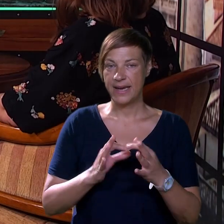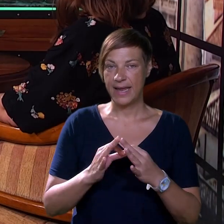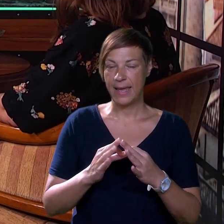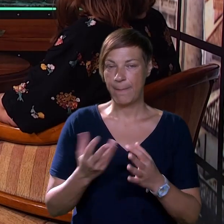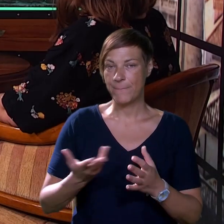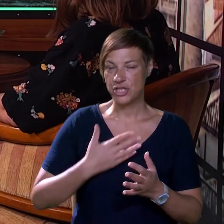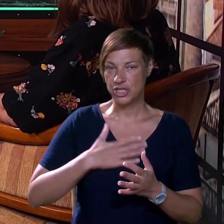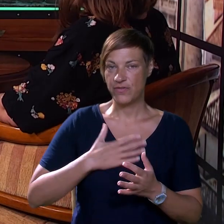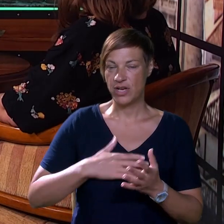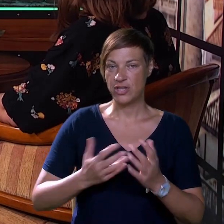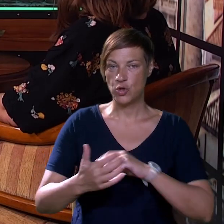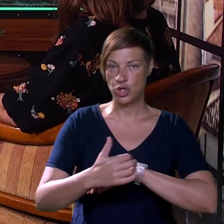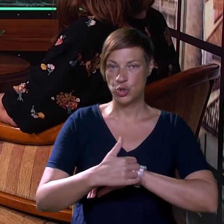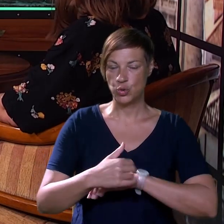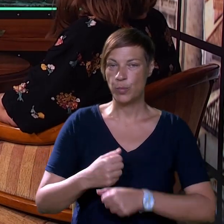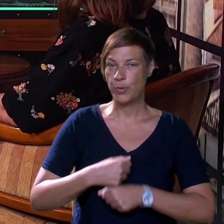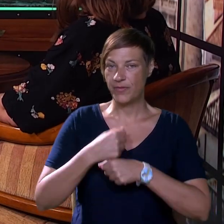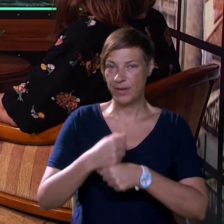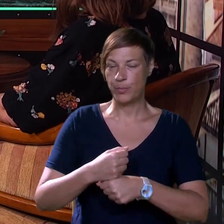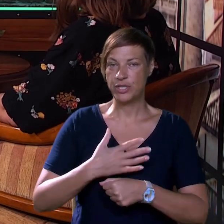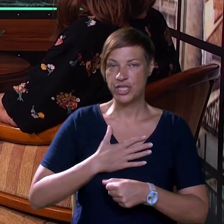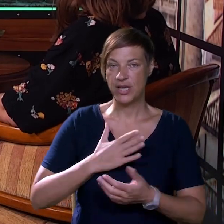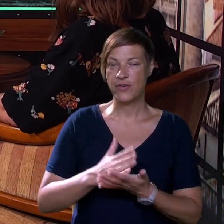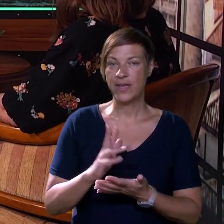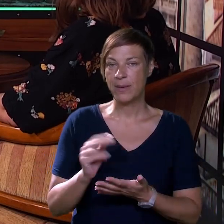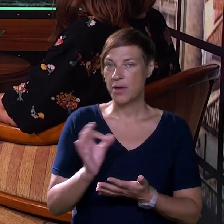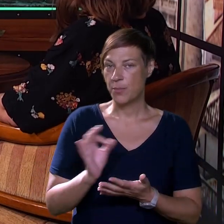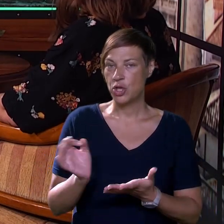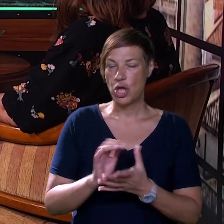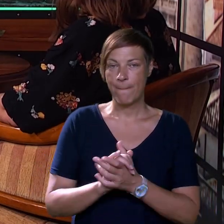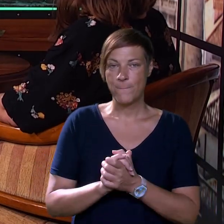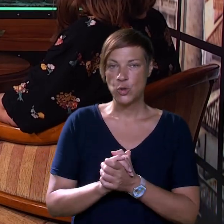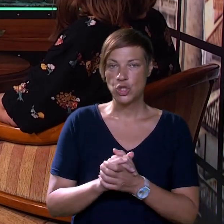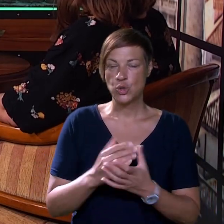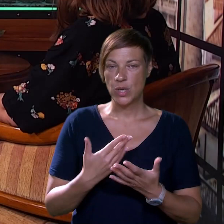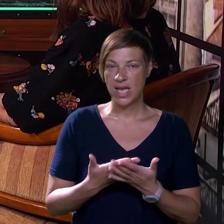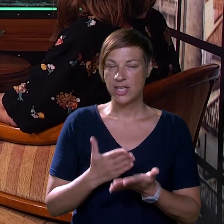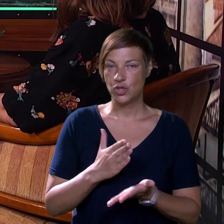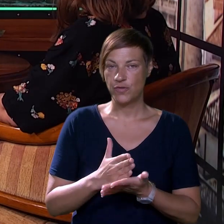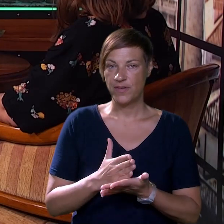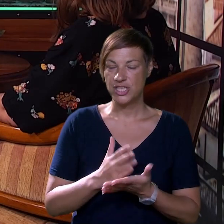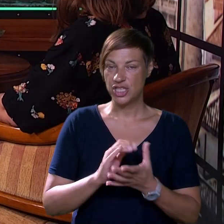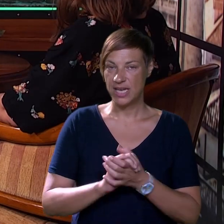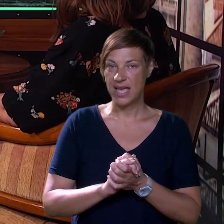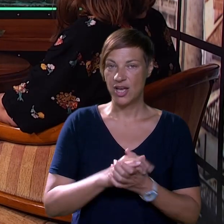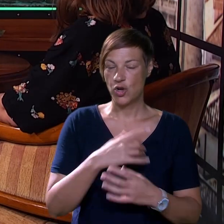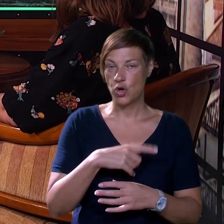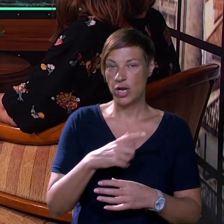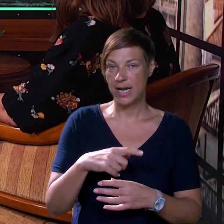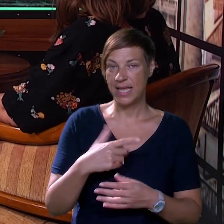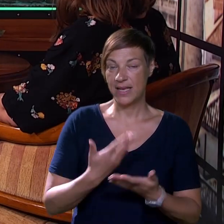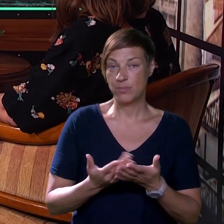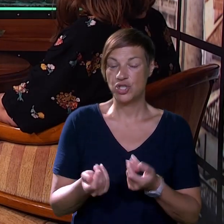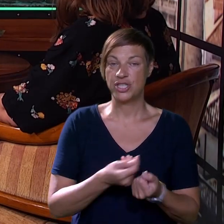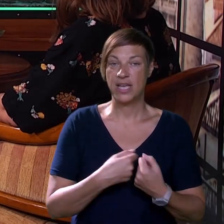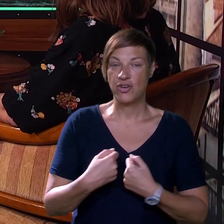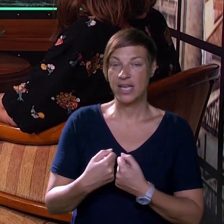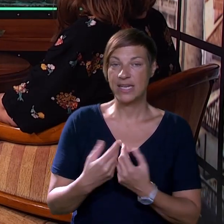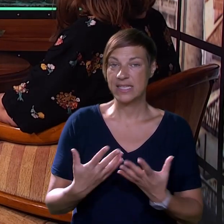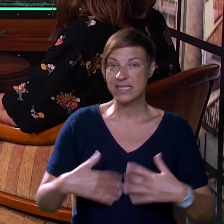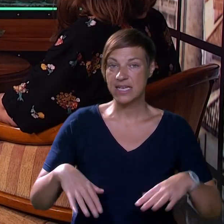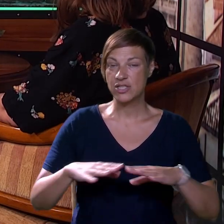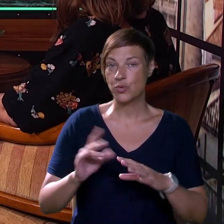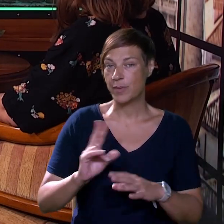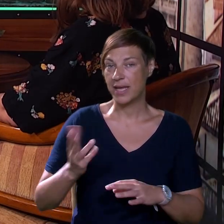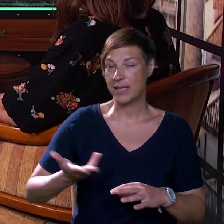ljudi će doći, oni vole doći u Dubrovnik, podržavaju nas, mi uvijek imamo s njima dobru suradnju i većina tih kolega, možda da neko od njih organizira neki